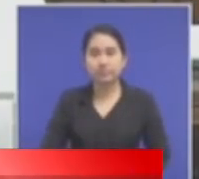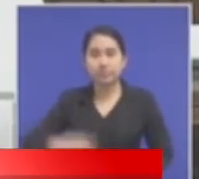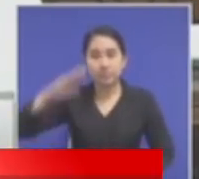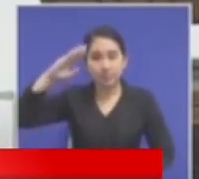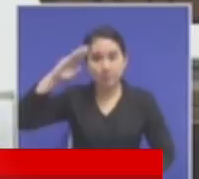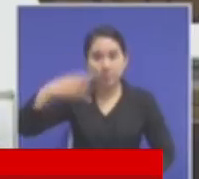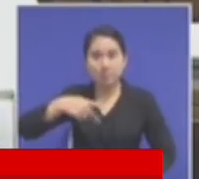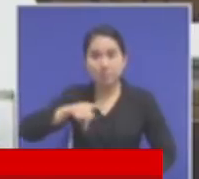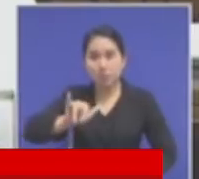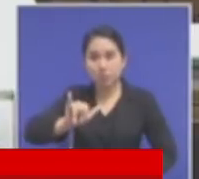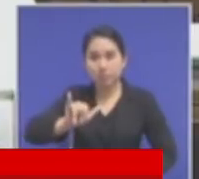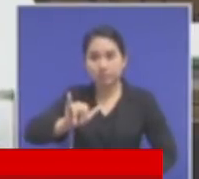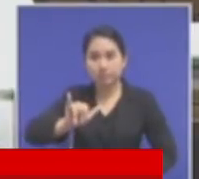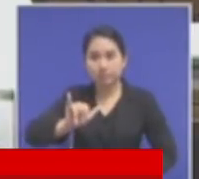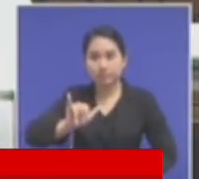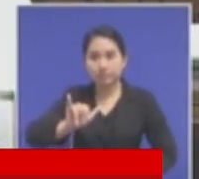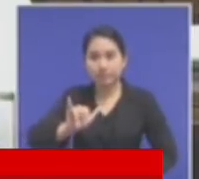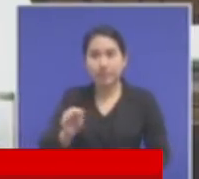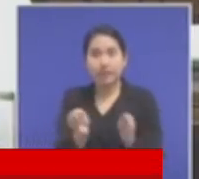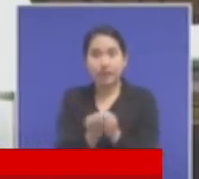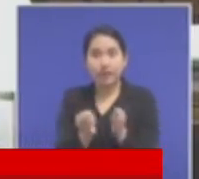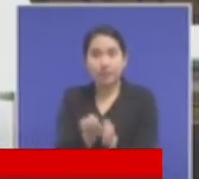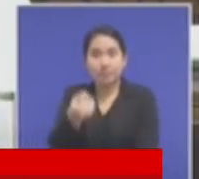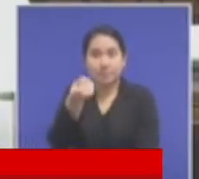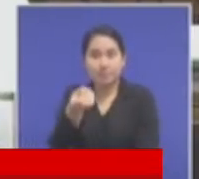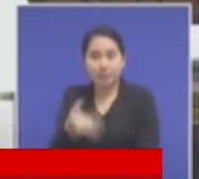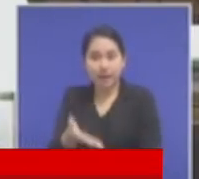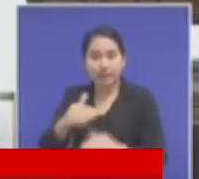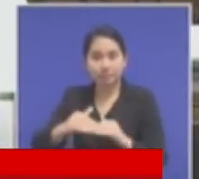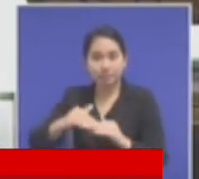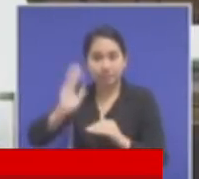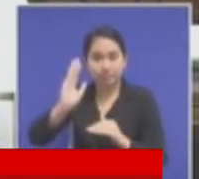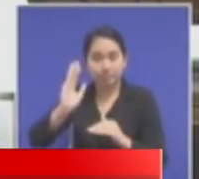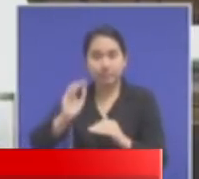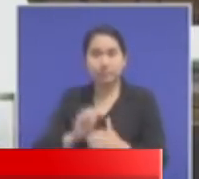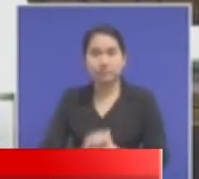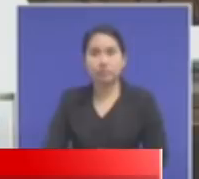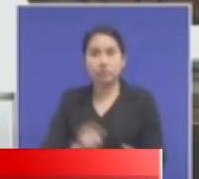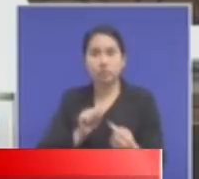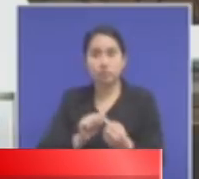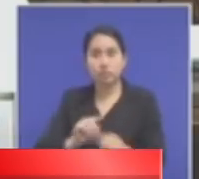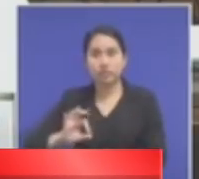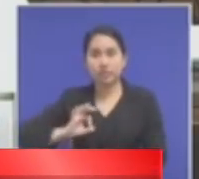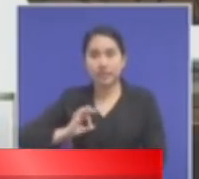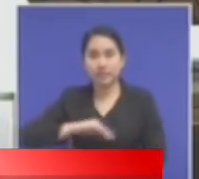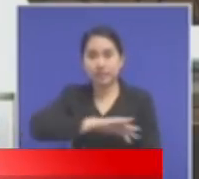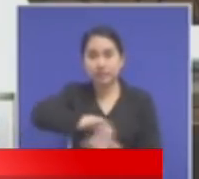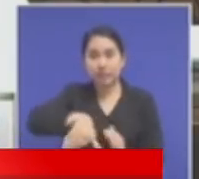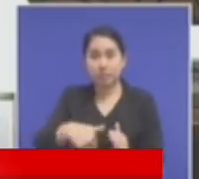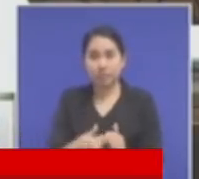ประยุทธ์จันทร์โอชาได้รับคะแนนเสียงมากกว่ากึ่งหนึ่งของจำนวนสมาชิกทั้งหมดเท่าที่